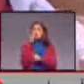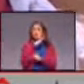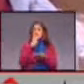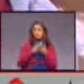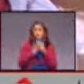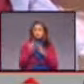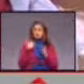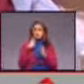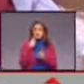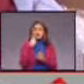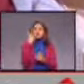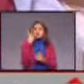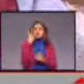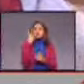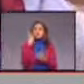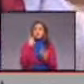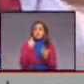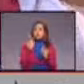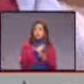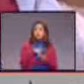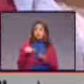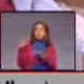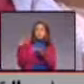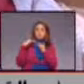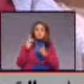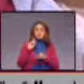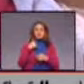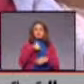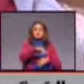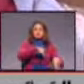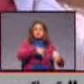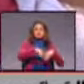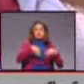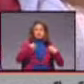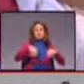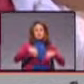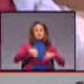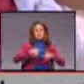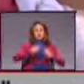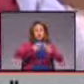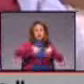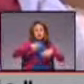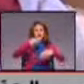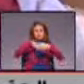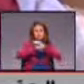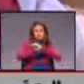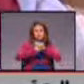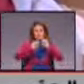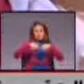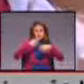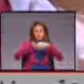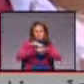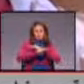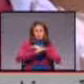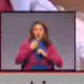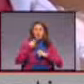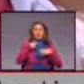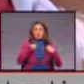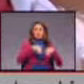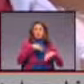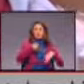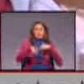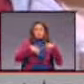لاث اربع سنين وواقف مع اخويا في فرش جزم بوت وحاجات اطفالي وحريمي برضو